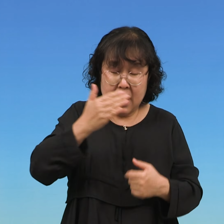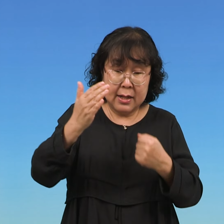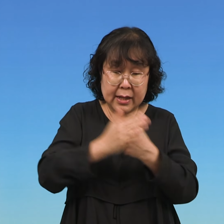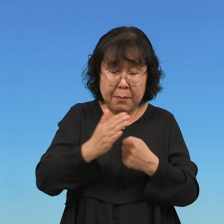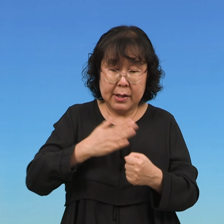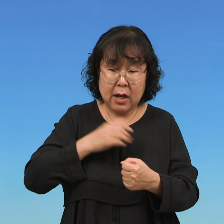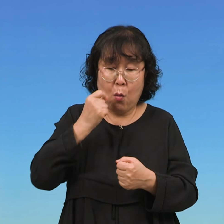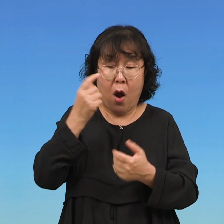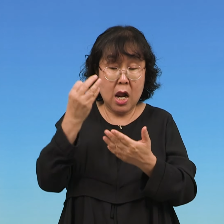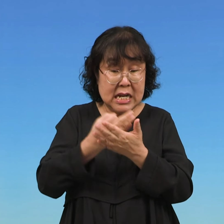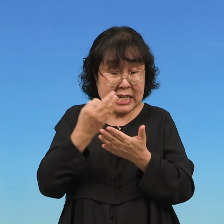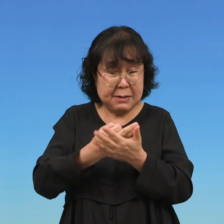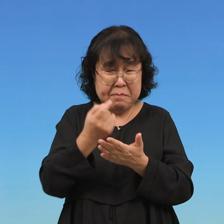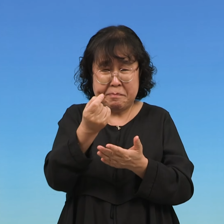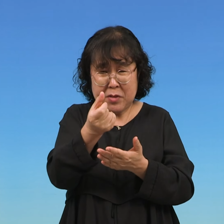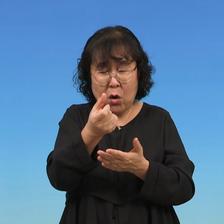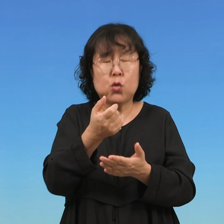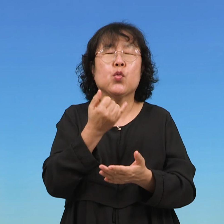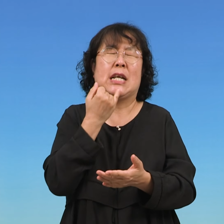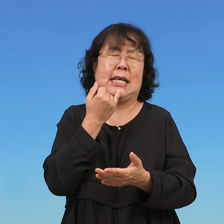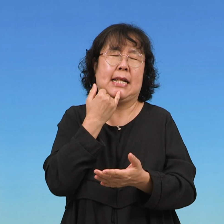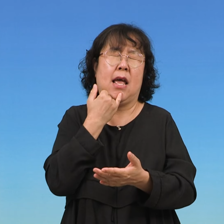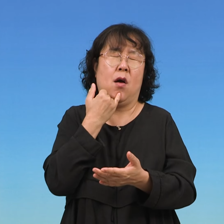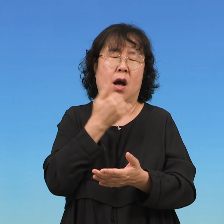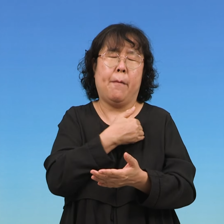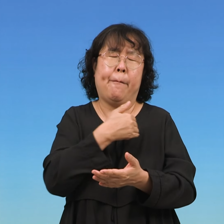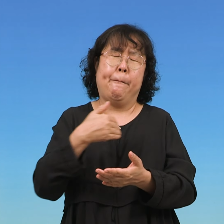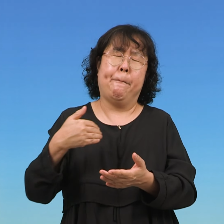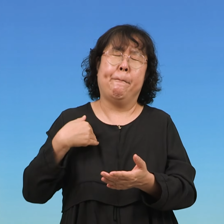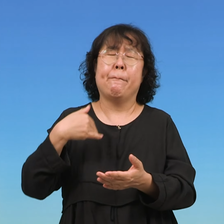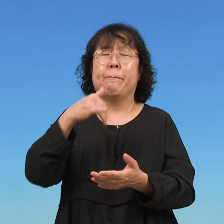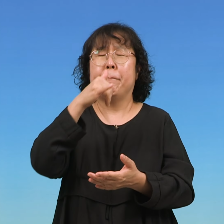뭐 월급 좀 적게 봐도 난 지금 만족스럽습니다